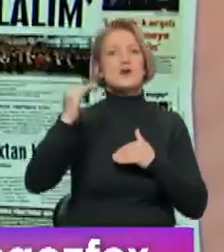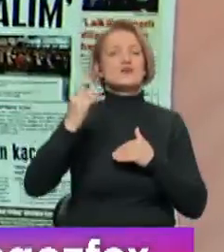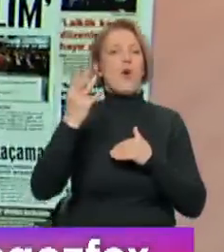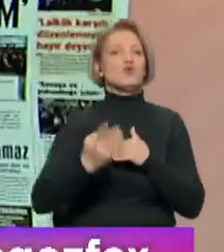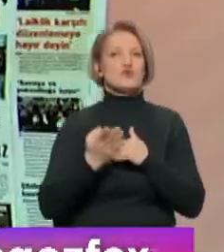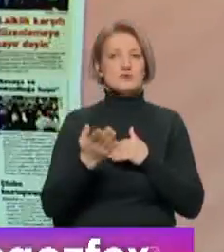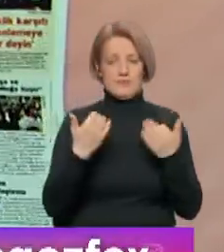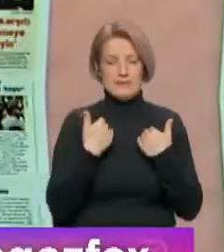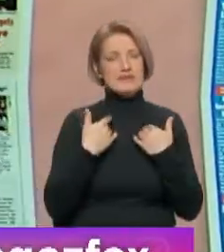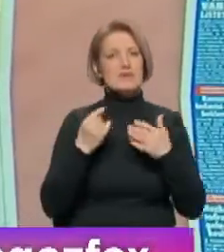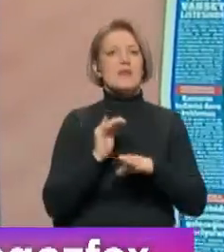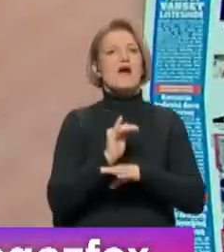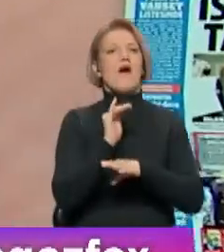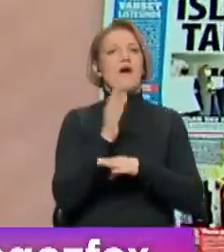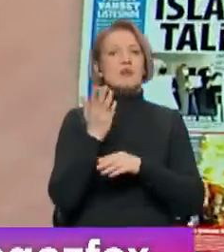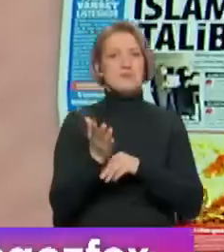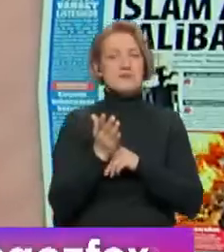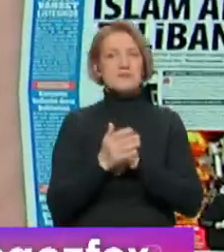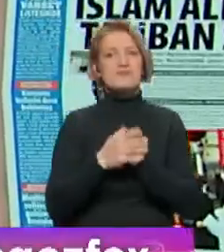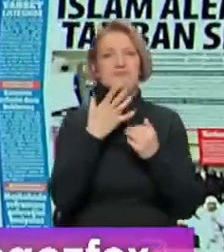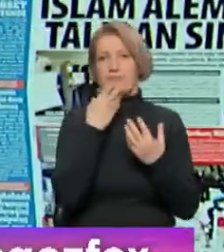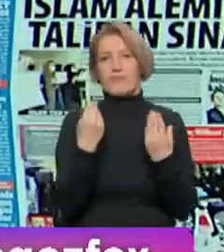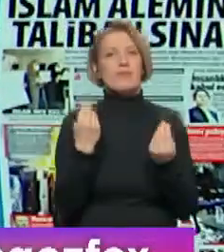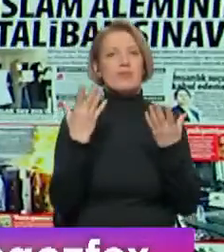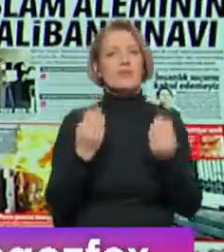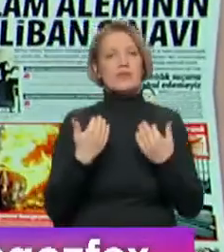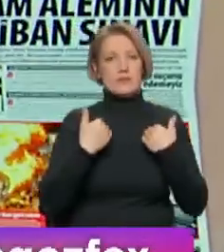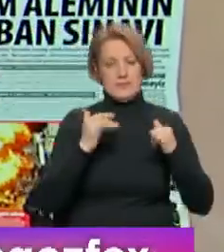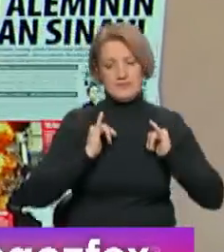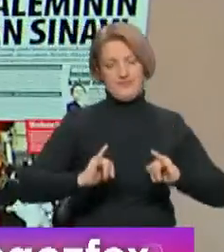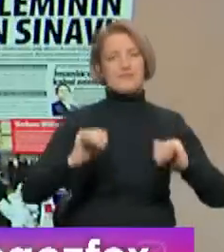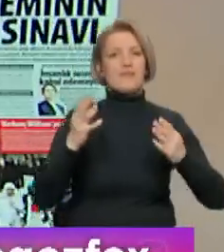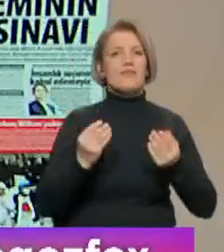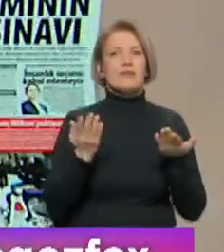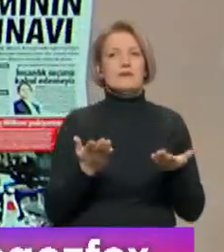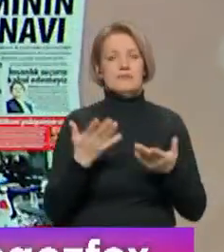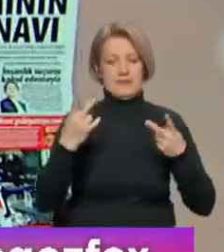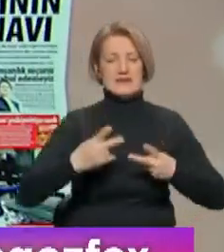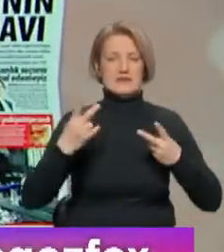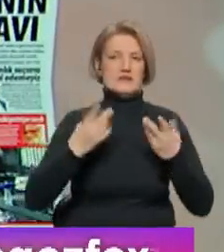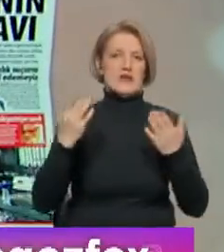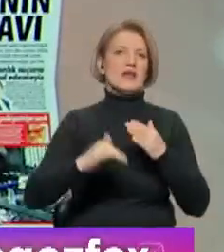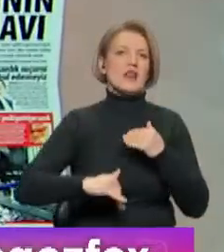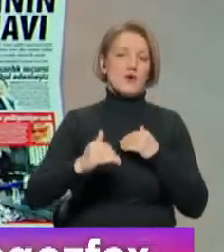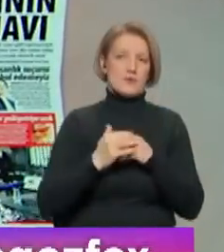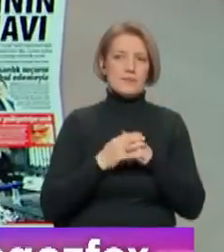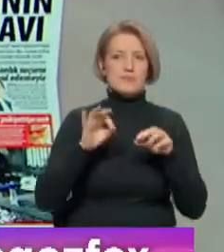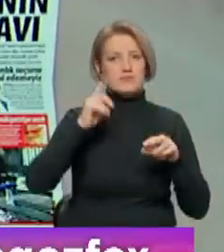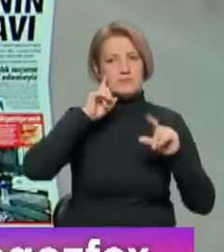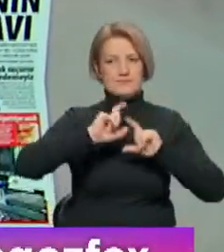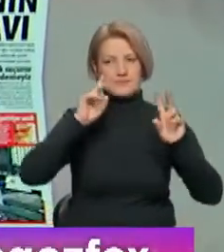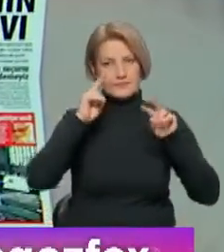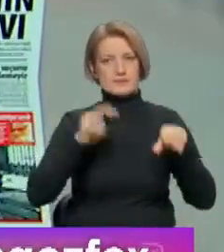olsun Bizim de biraz hayatımız güzelleşsin Biz de huzura erebilelim mesajları geliyor bugün